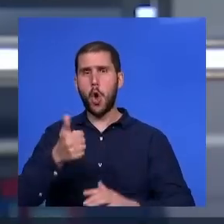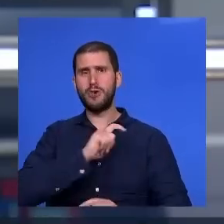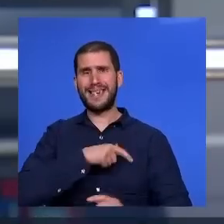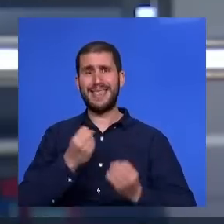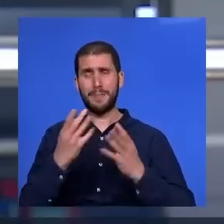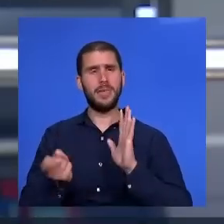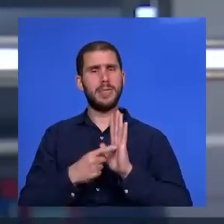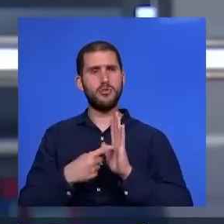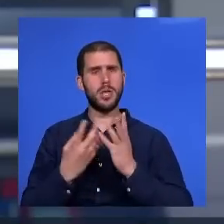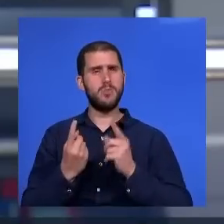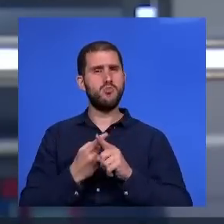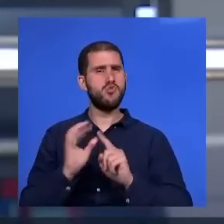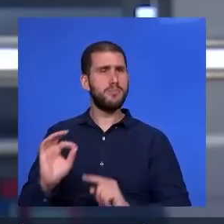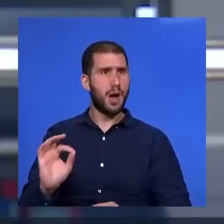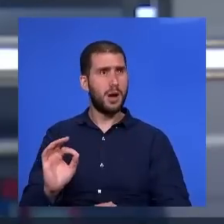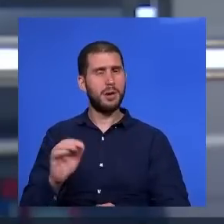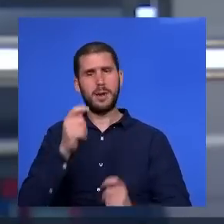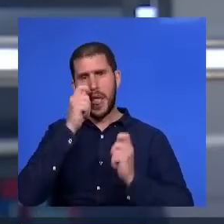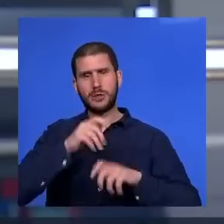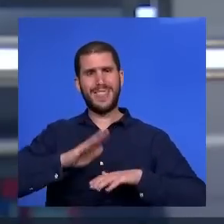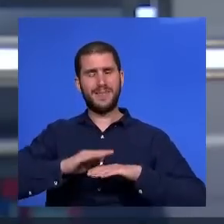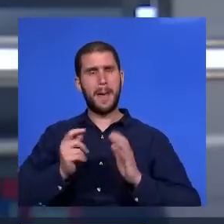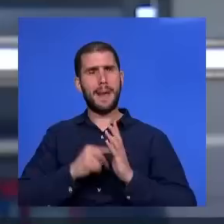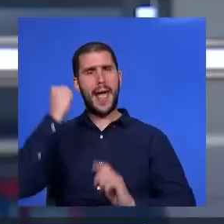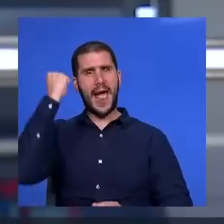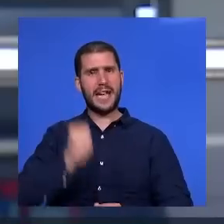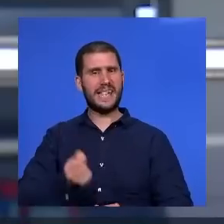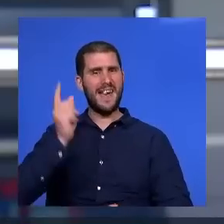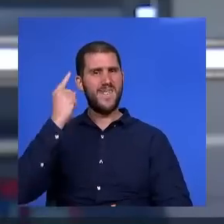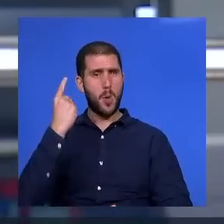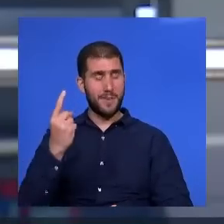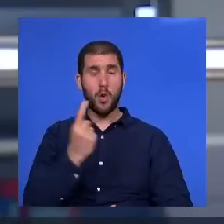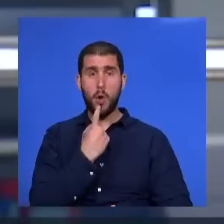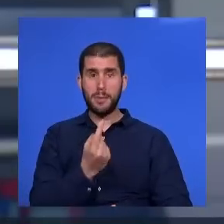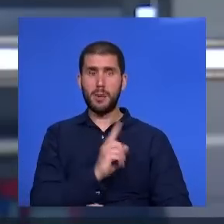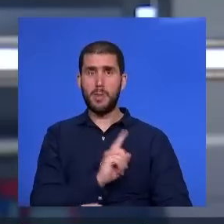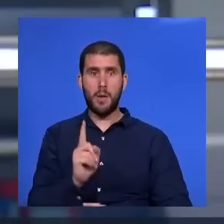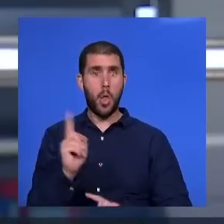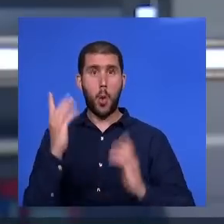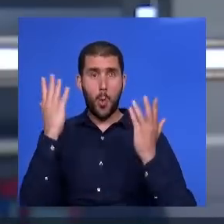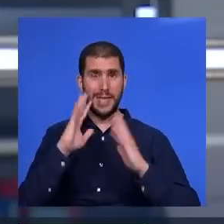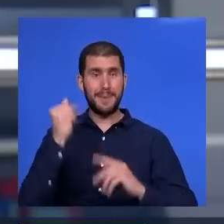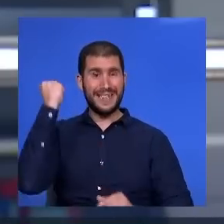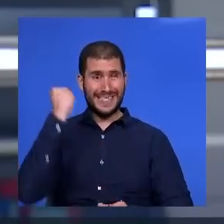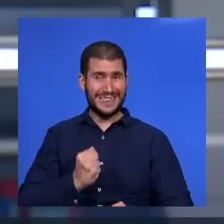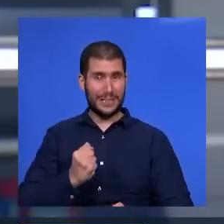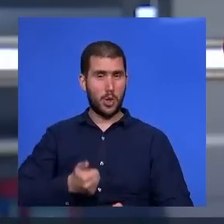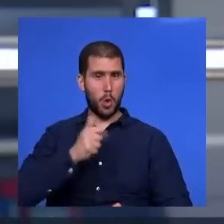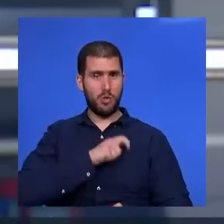דרישת בני המשפחה שיעזוב את התפקיד בעקבות הרצח והאיומים, והוא אומר שלא יופתע אם ירצחו אותו. הנה